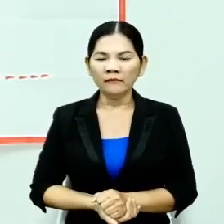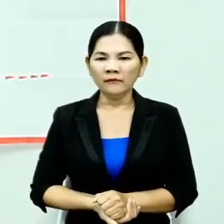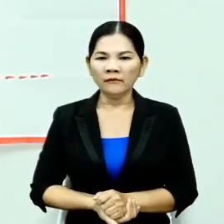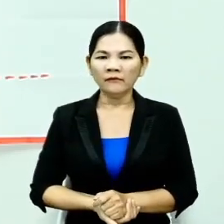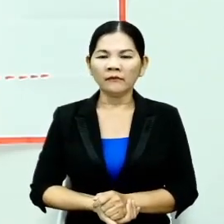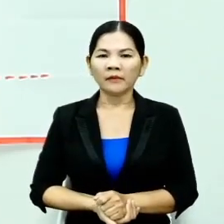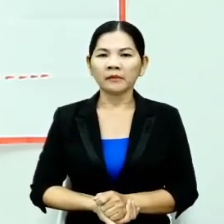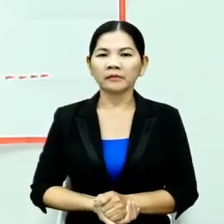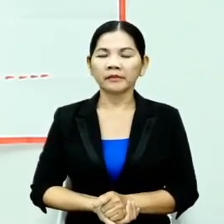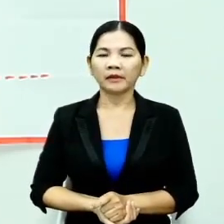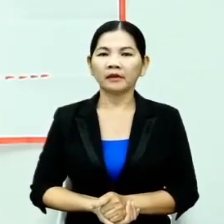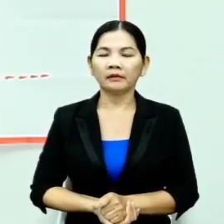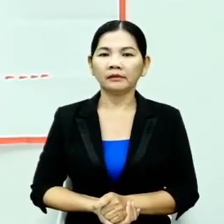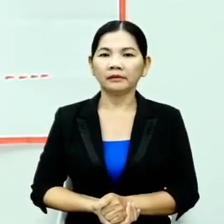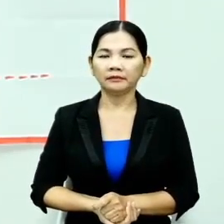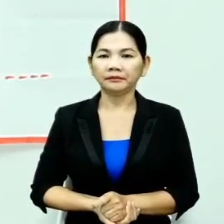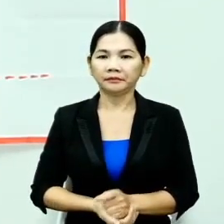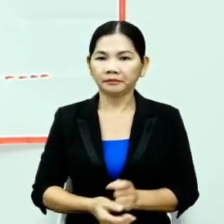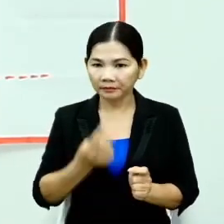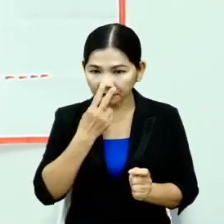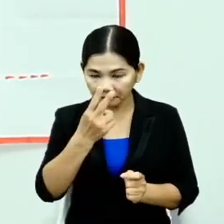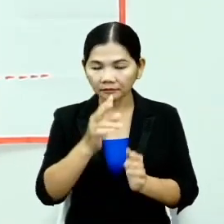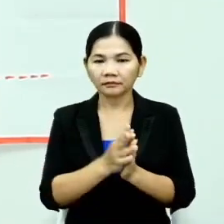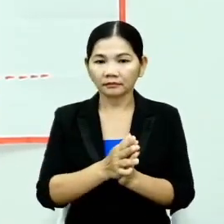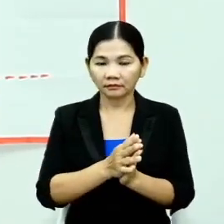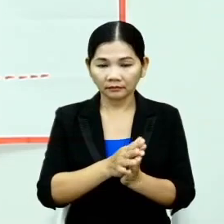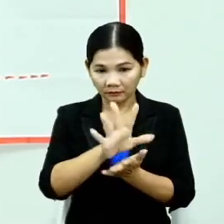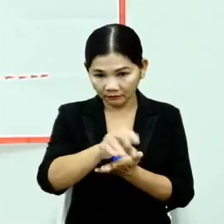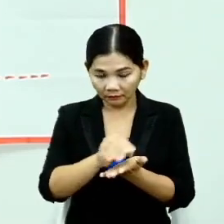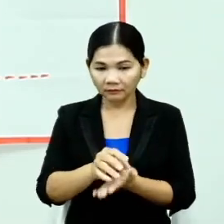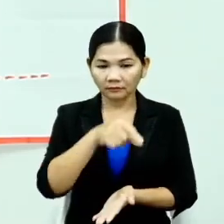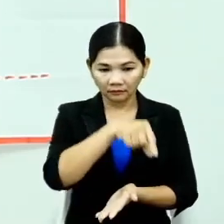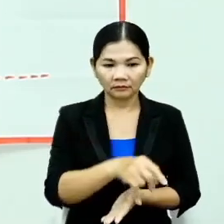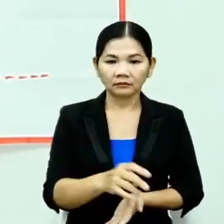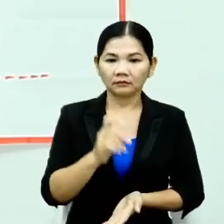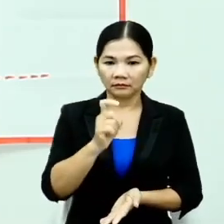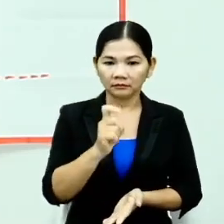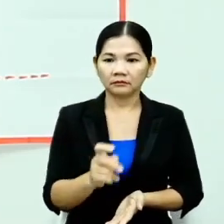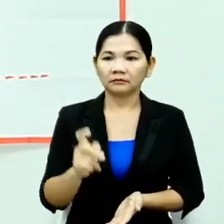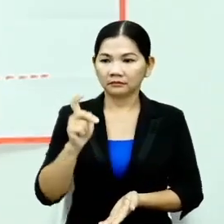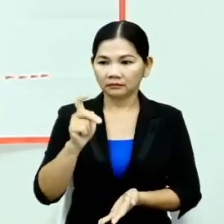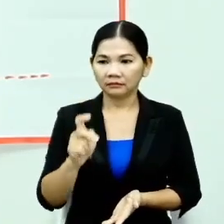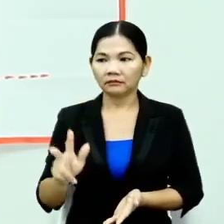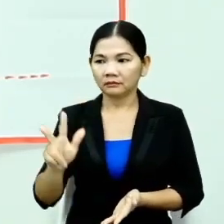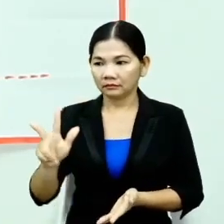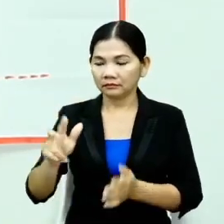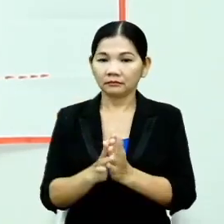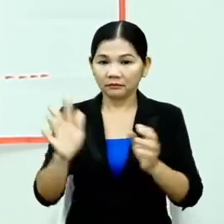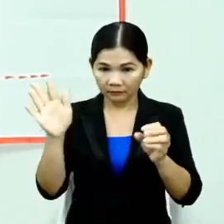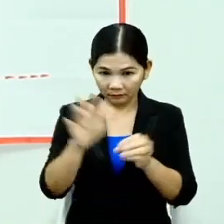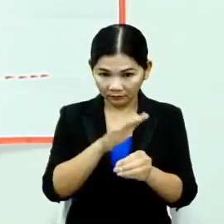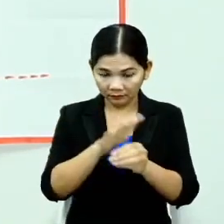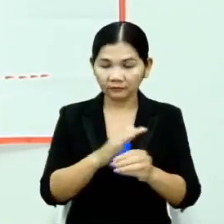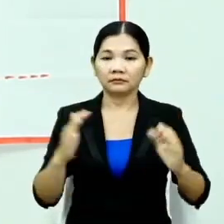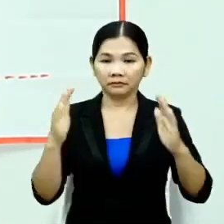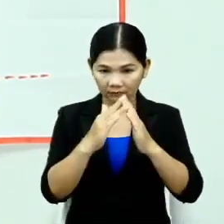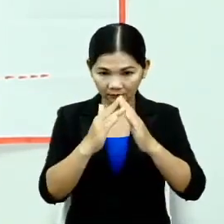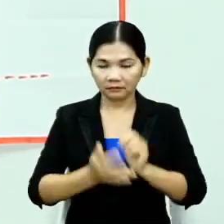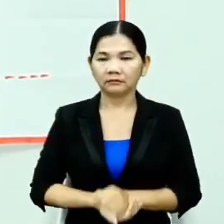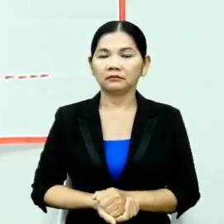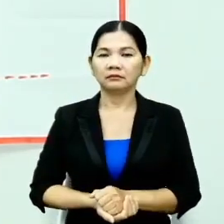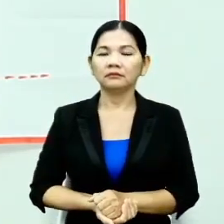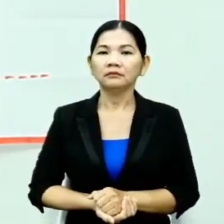ចាកូនទាំងអស់គ្នាចូលរួមកត់ទៅចាកខកខចាឲ្យកូនទៅបំពេញបន្តនៅផ្ទះបន្ថែម